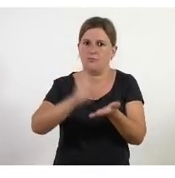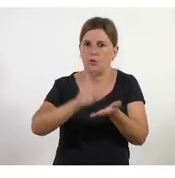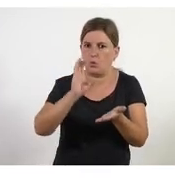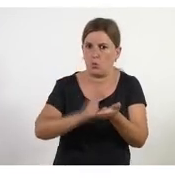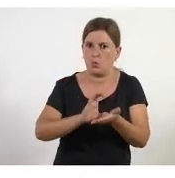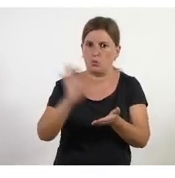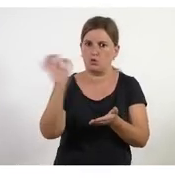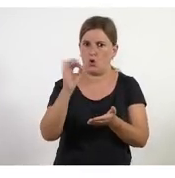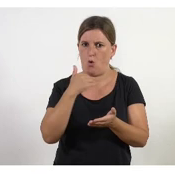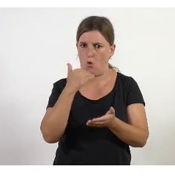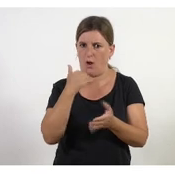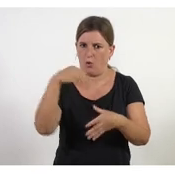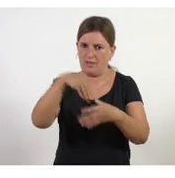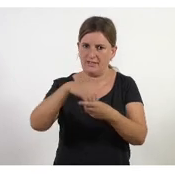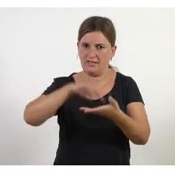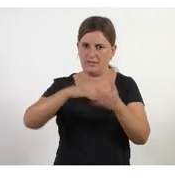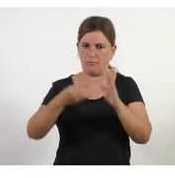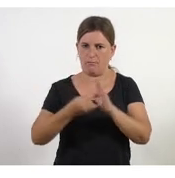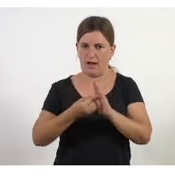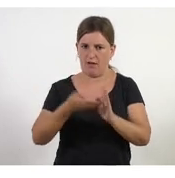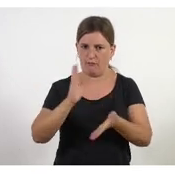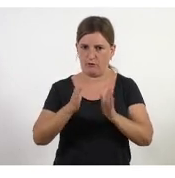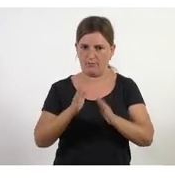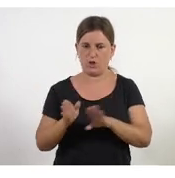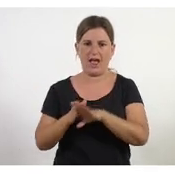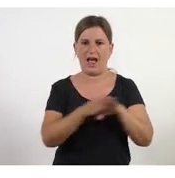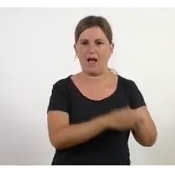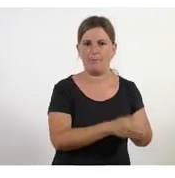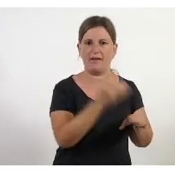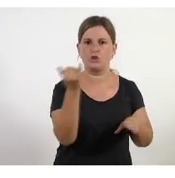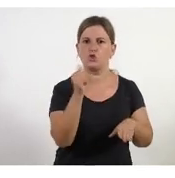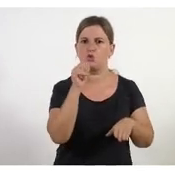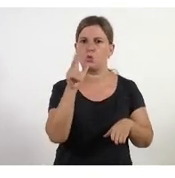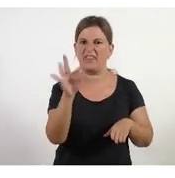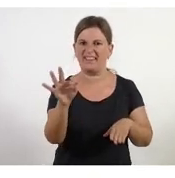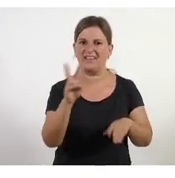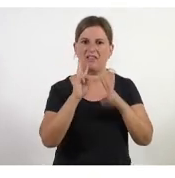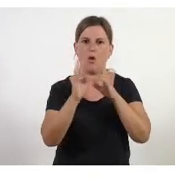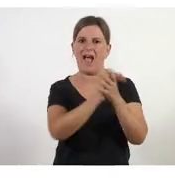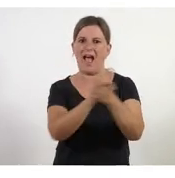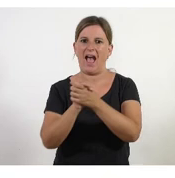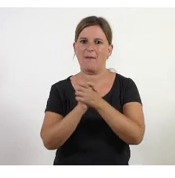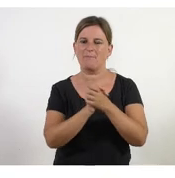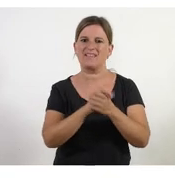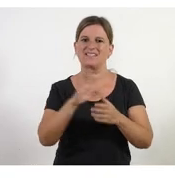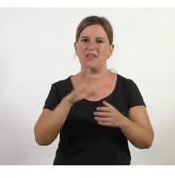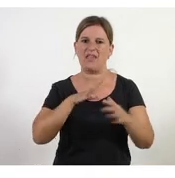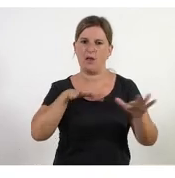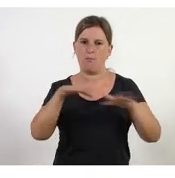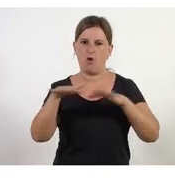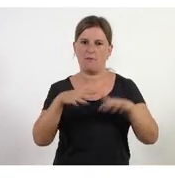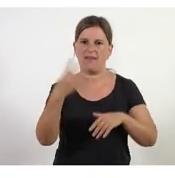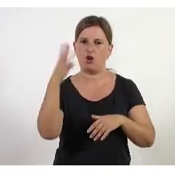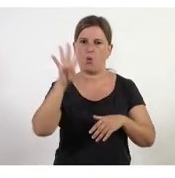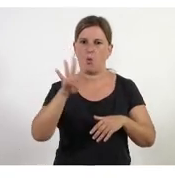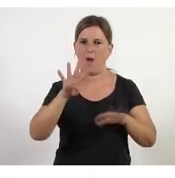través del pla de formació. La Judit, per la seva part, ens aclareix que és de l'entitat Amics del Moviment del Quart Món. Moltes, moltes gràcies.